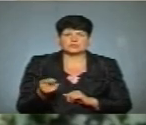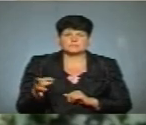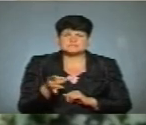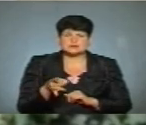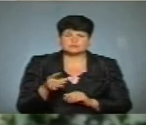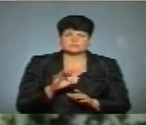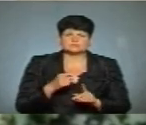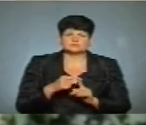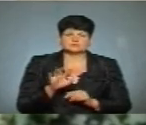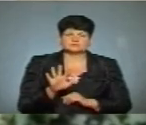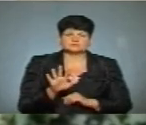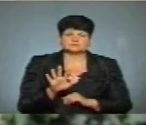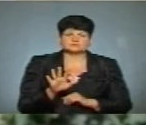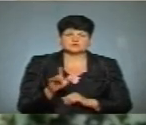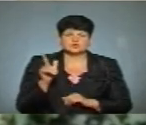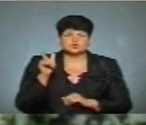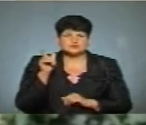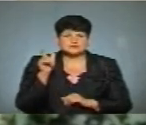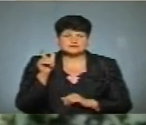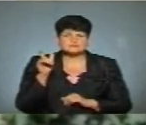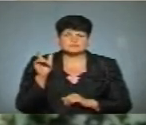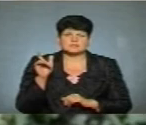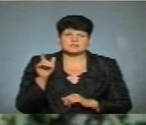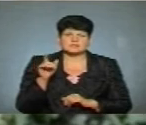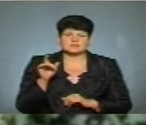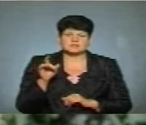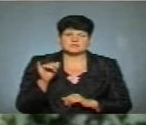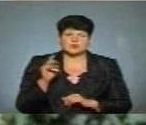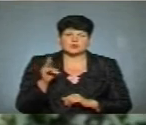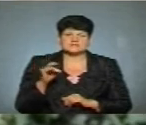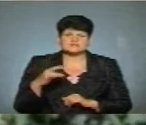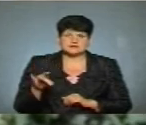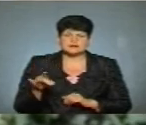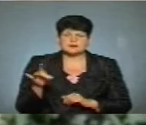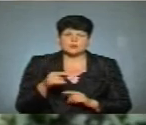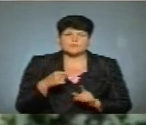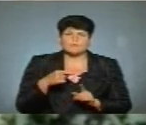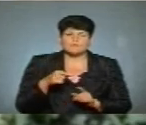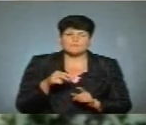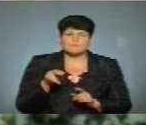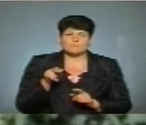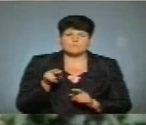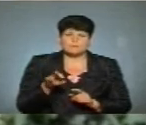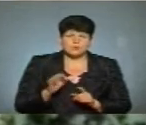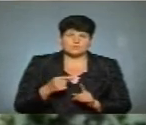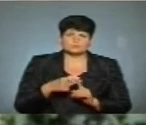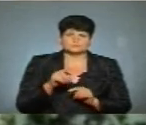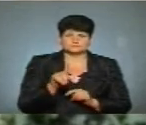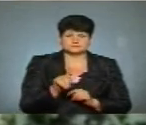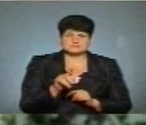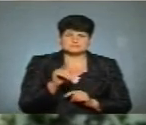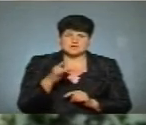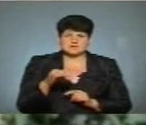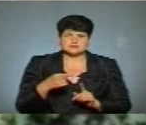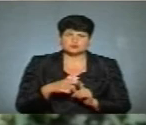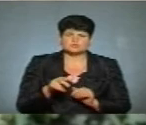Тернопільський – 5, Чортківський та Козівський – теж по одному випадку, Збаразький – плюс